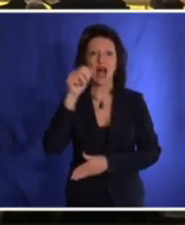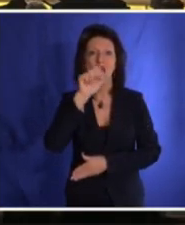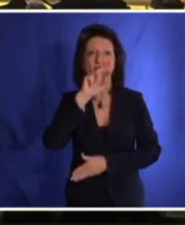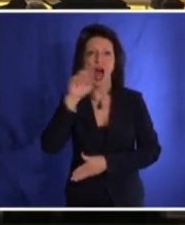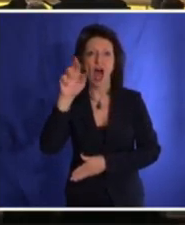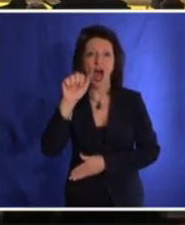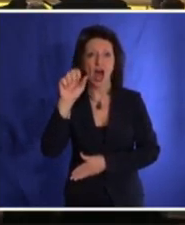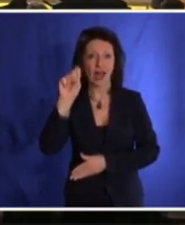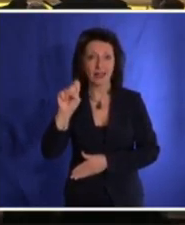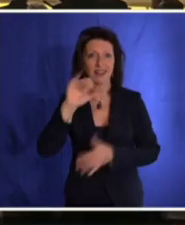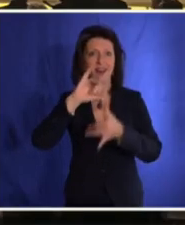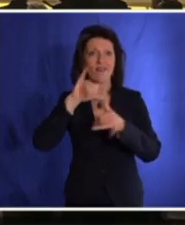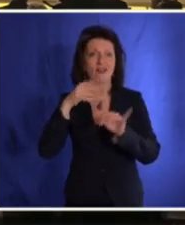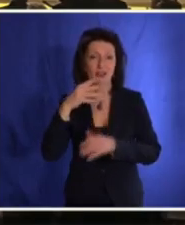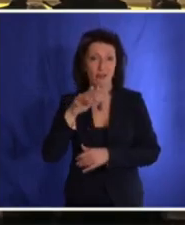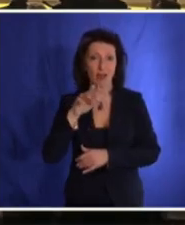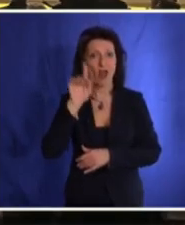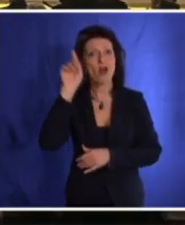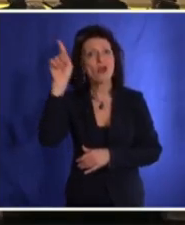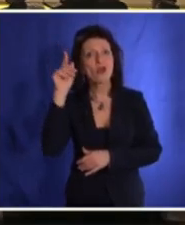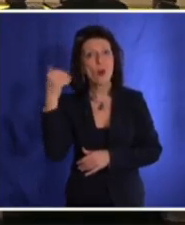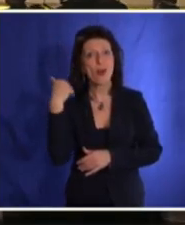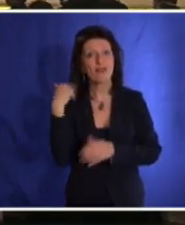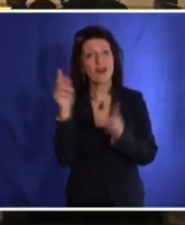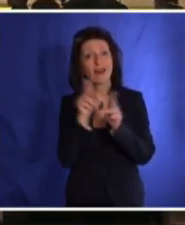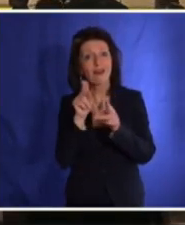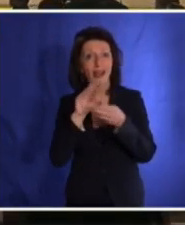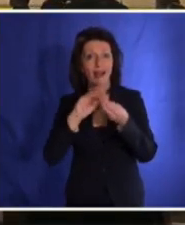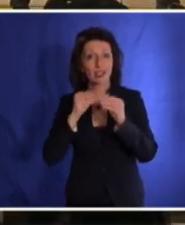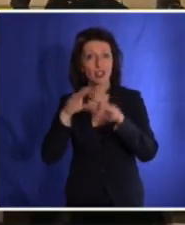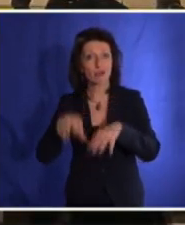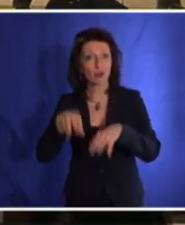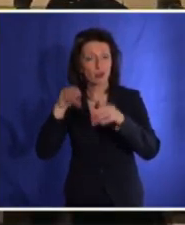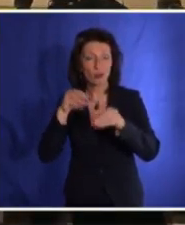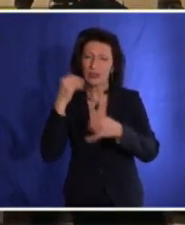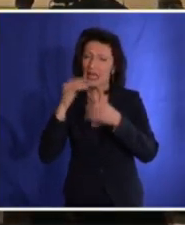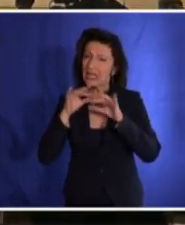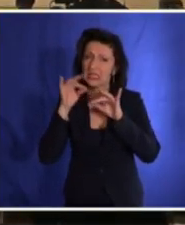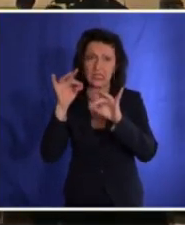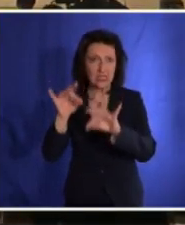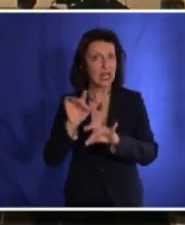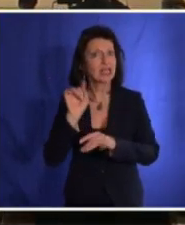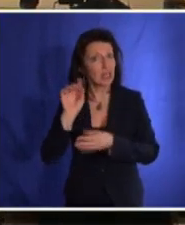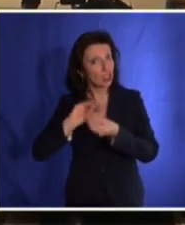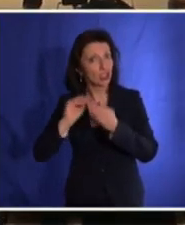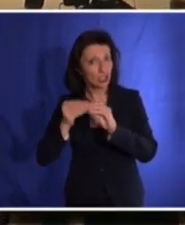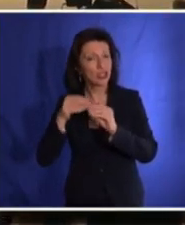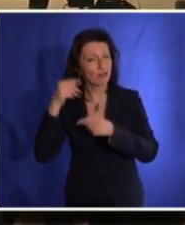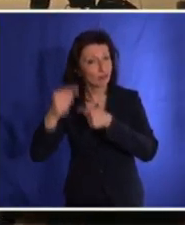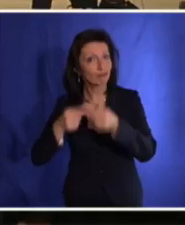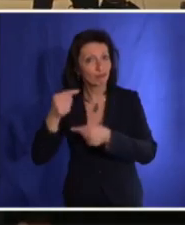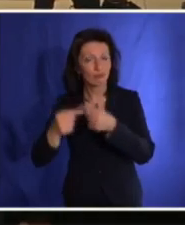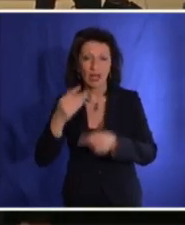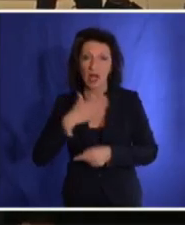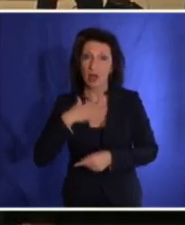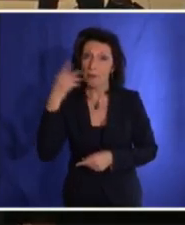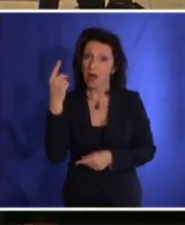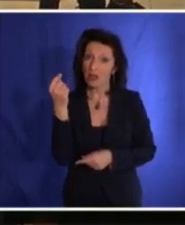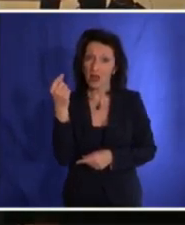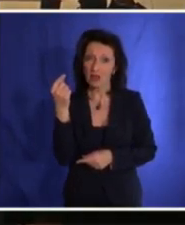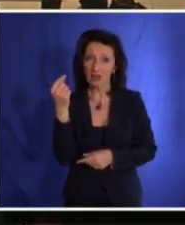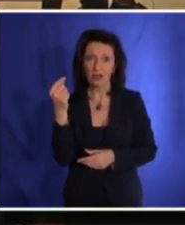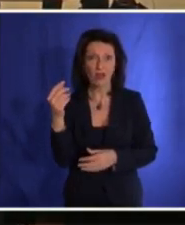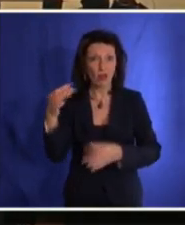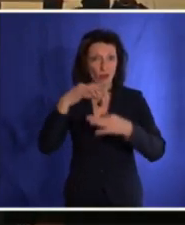sie eine Kreislerei gegründet und jahrzehntelang betrieben. Meine Eltern hatten